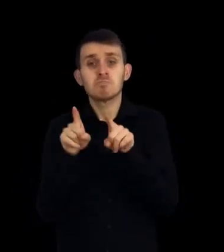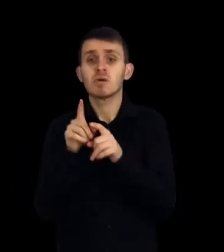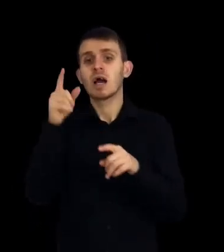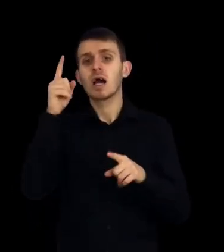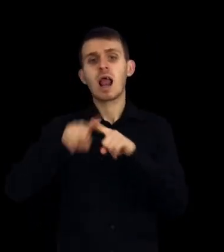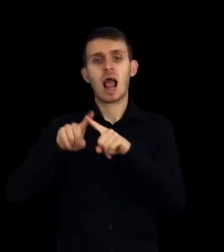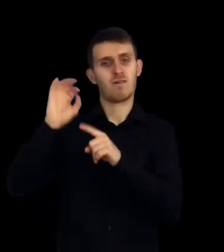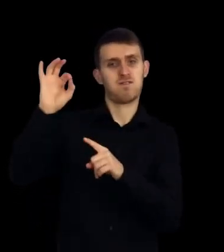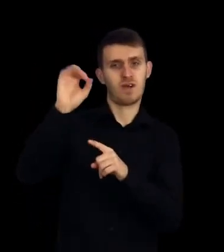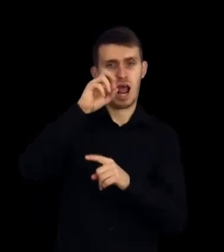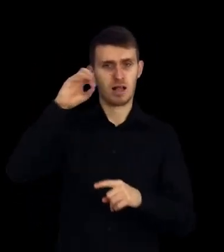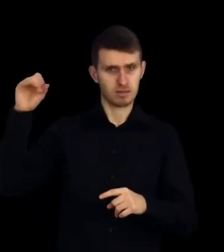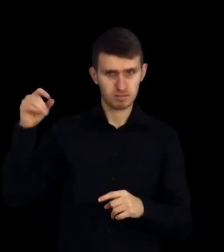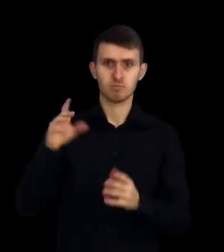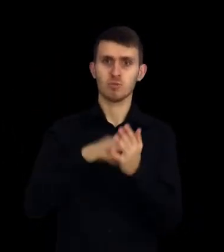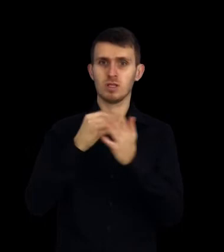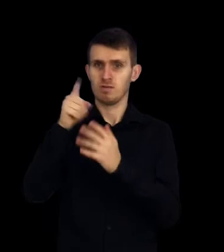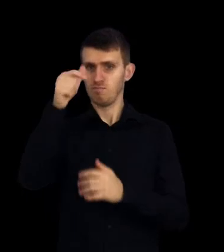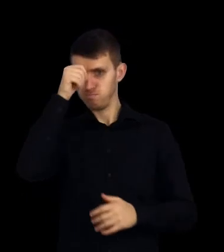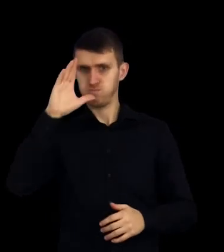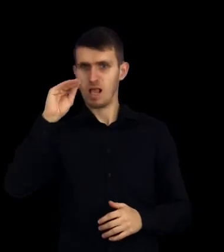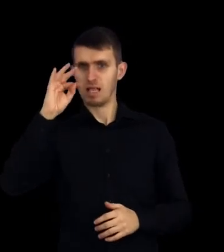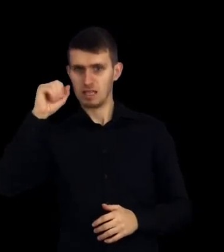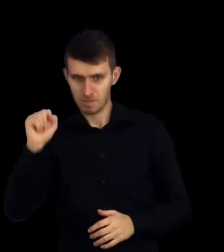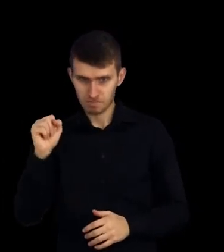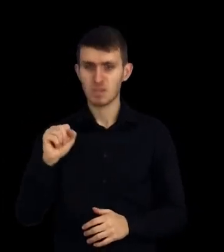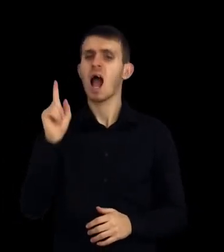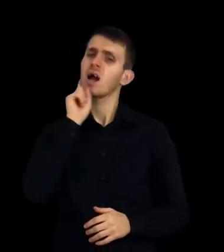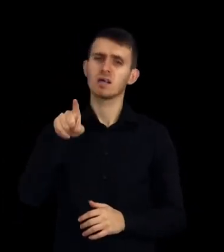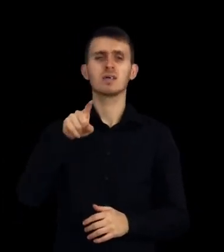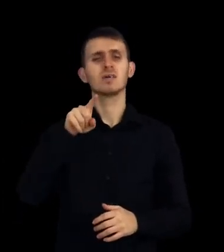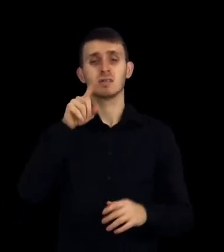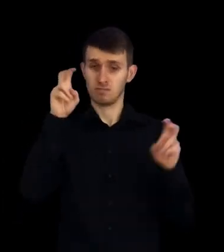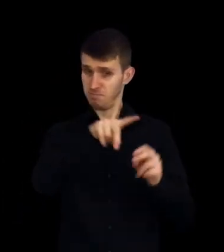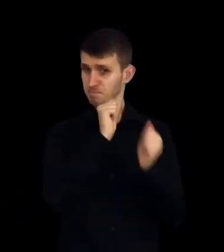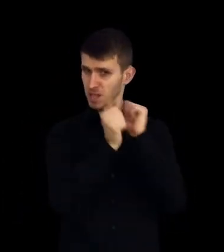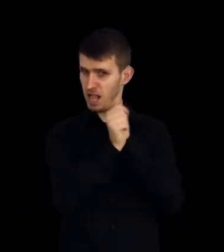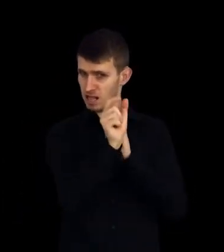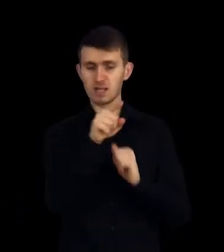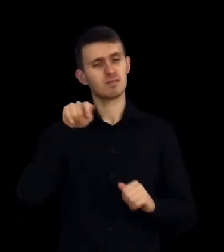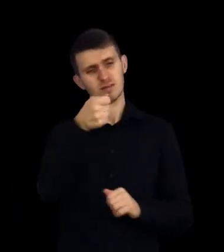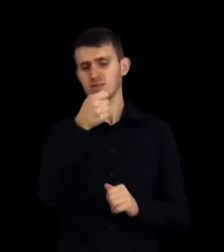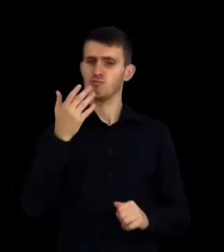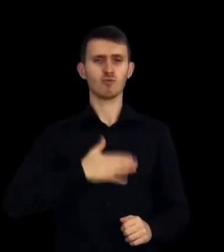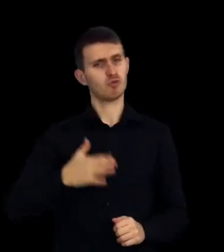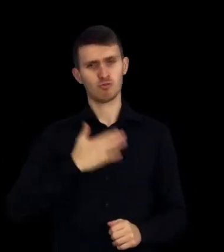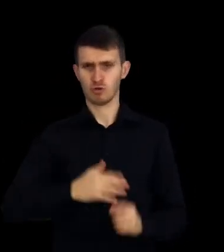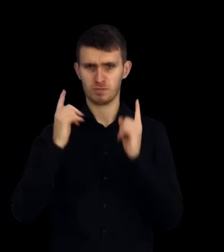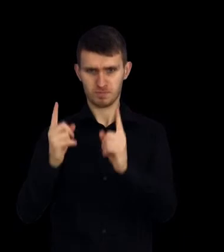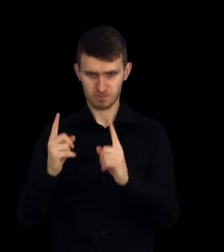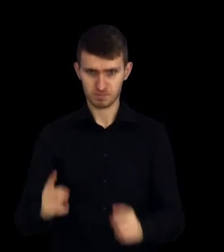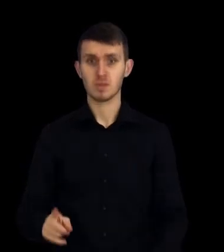używa się też liter greckich jak Teta ale parametrowi o zmiennej wartości można przypisać każdy